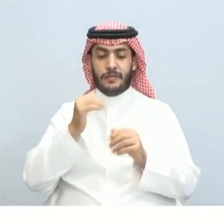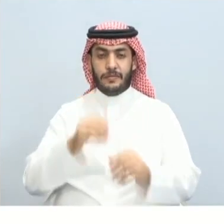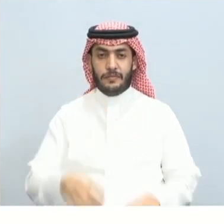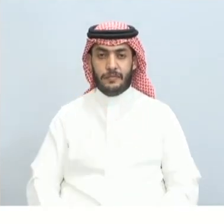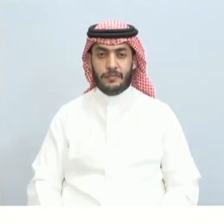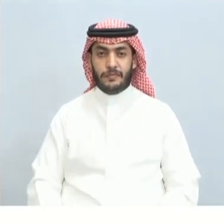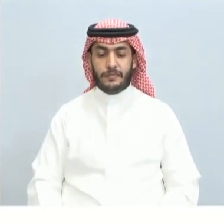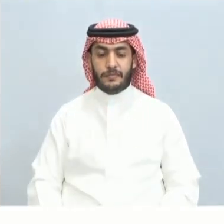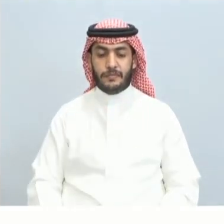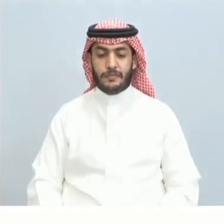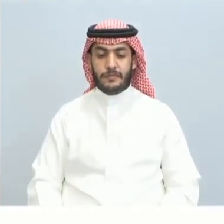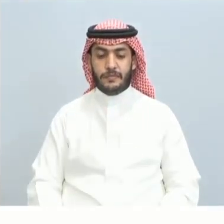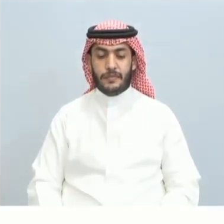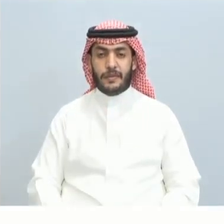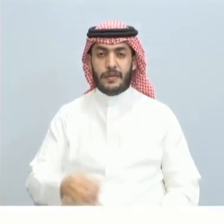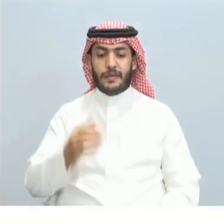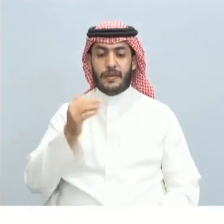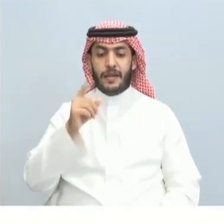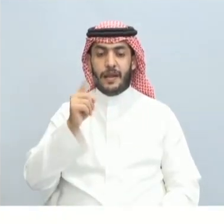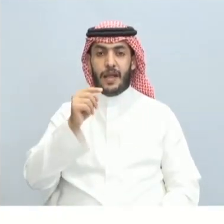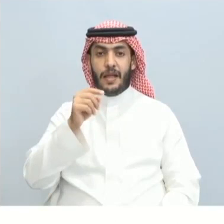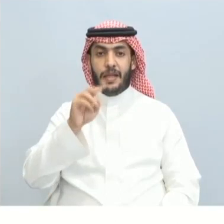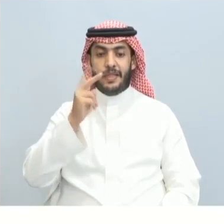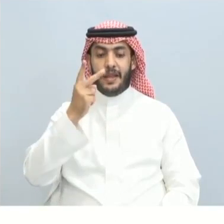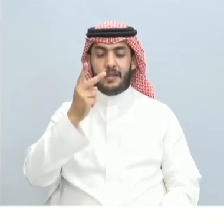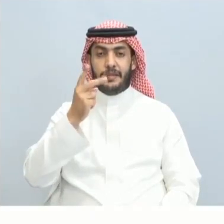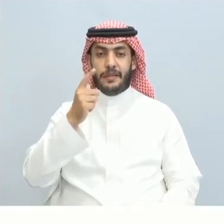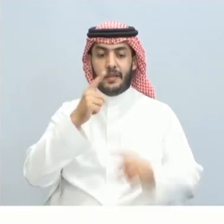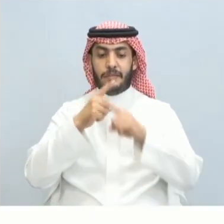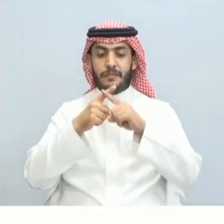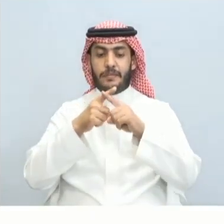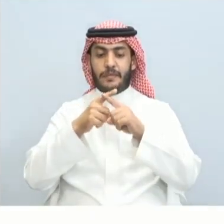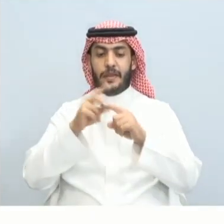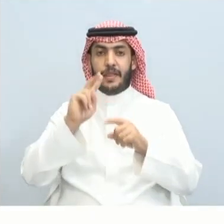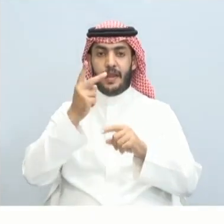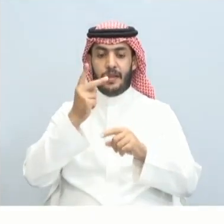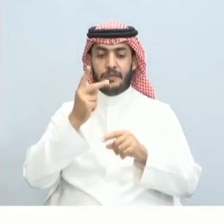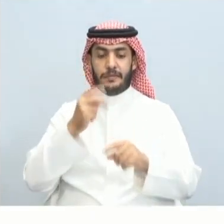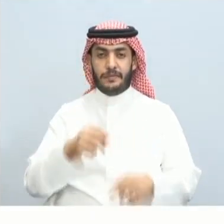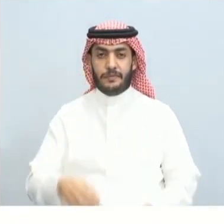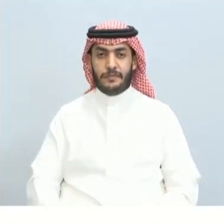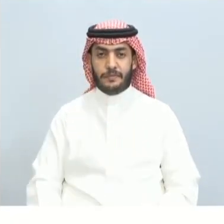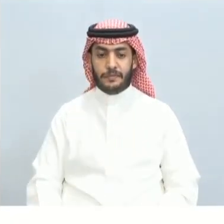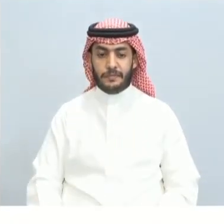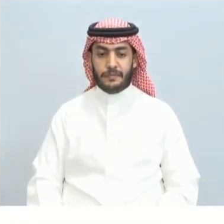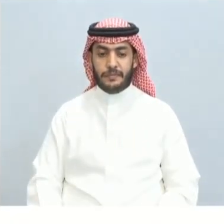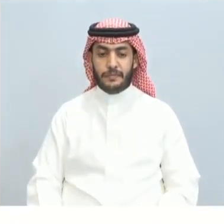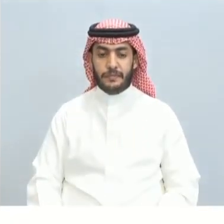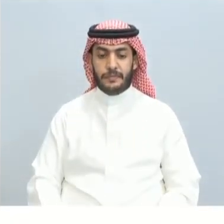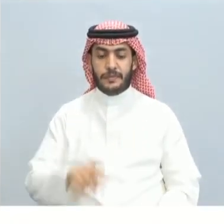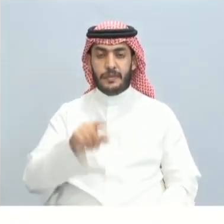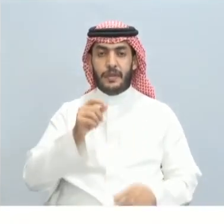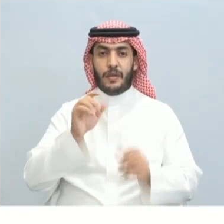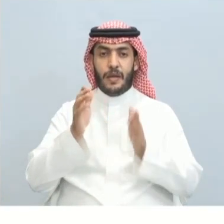يكسبه من الريالات اذا سوف تصبح راء تساوي 12 ضرب 12 هنا 12 الثانيه هي